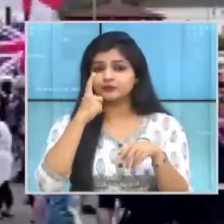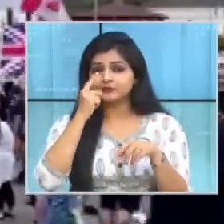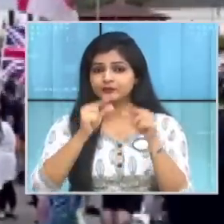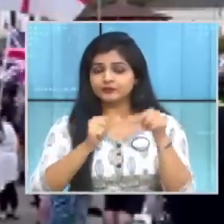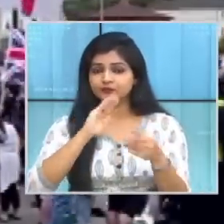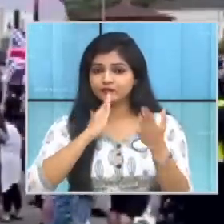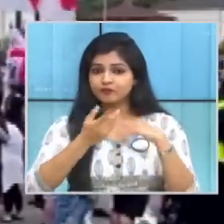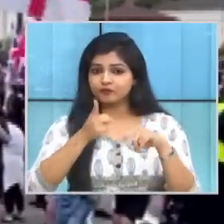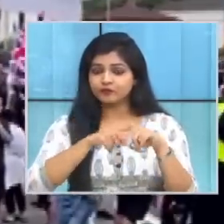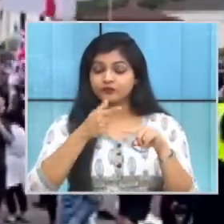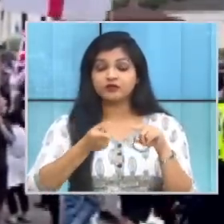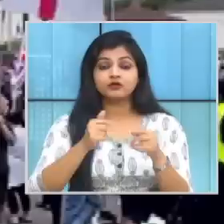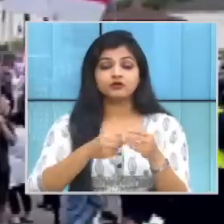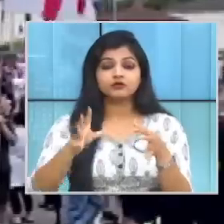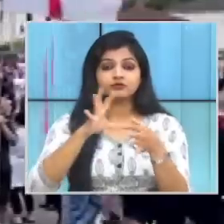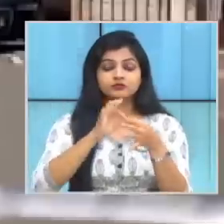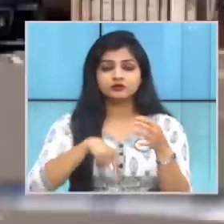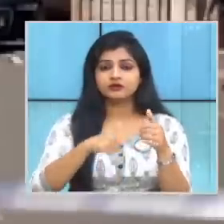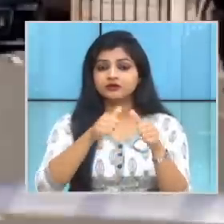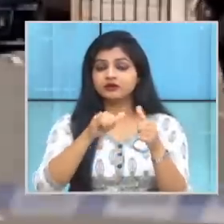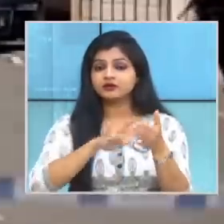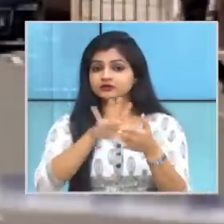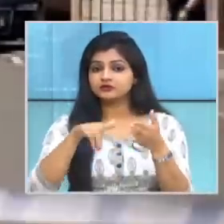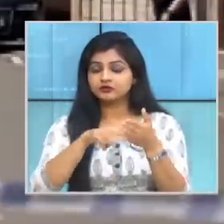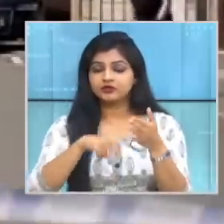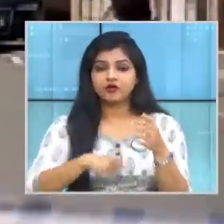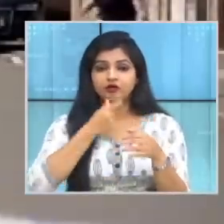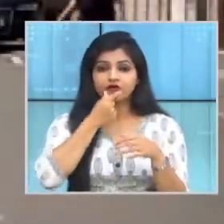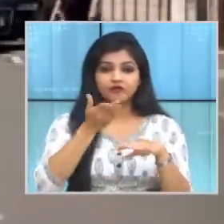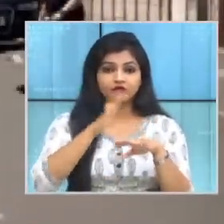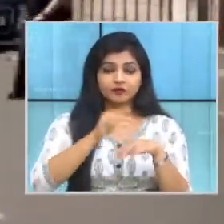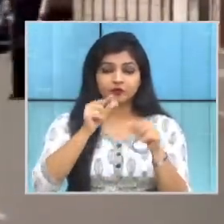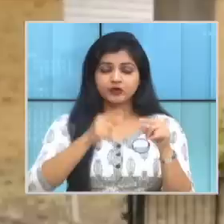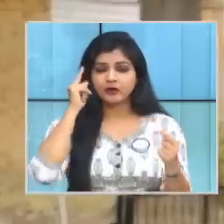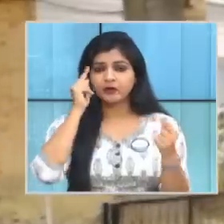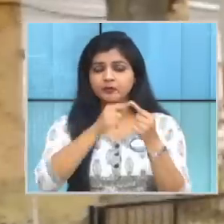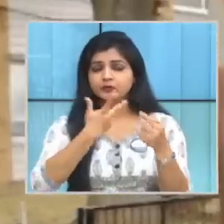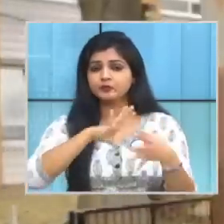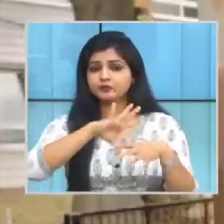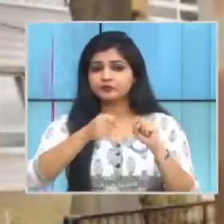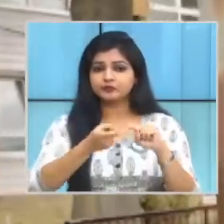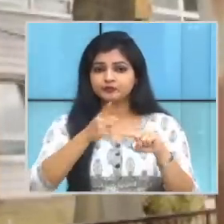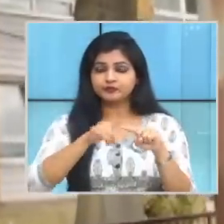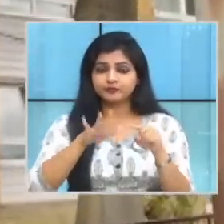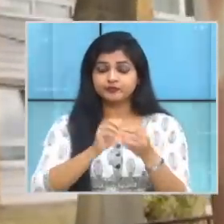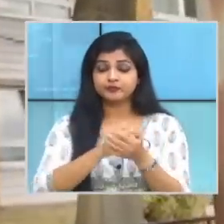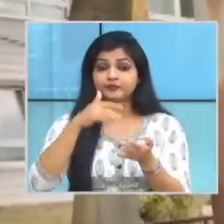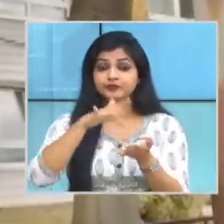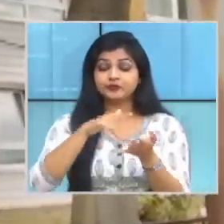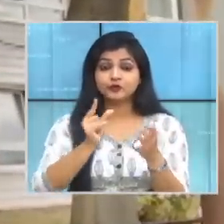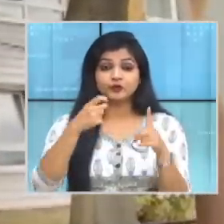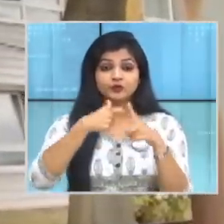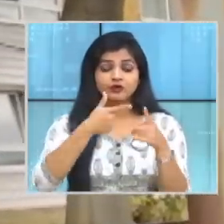വ്യാപിച്ചത്. ഏഷ്യൻ ആഫ്രിക്കൻ വംശജരെ ലക്ഷ്യമിട്ടാണ് പലയിടത്തും കലാപകാരികൾ തെരുവിലിറങ്ങിയത്. ശരിക്കും ഇപ്പോൾ ഇവിടെ നടക്കുന്ന കാര്യങ്ങൾ